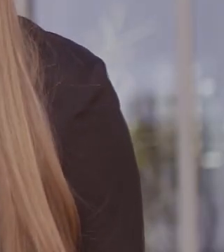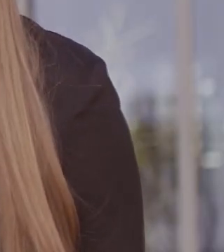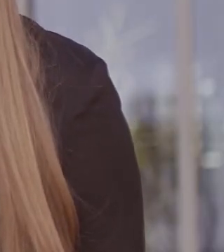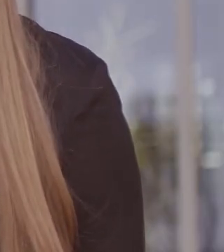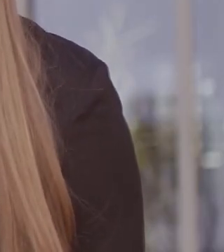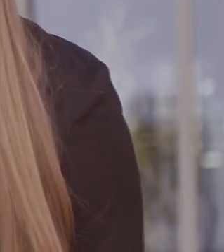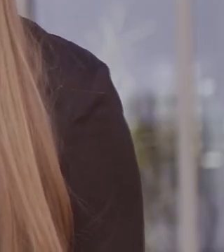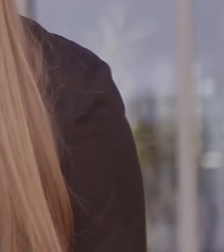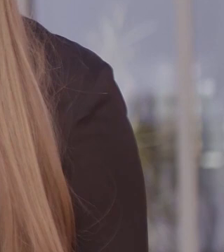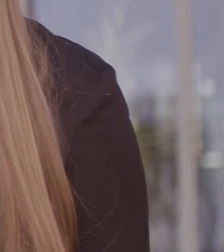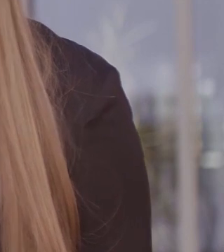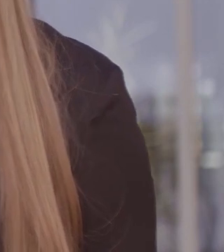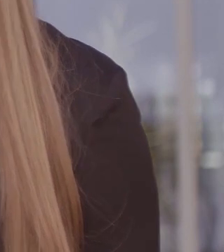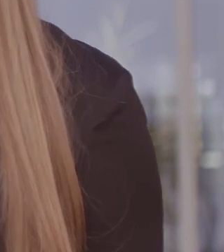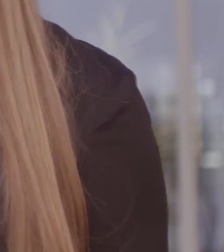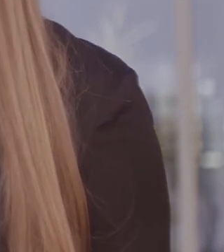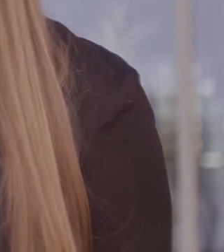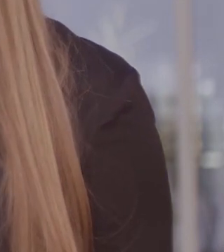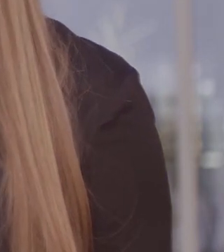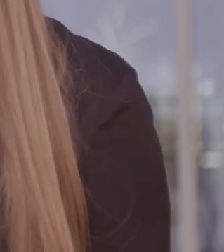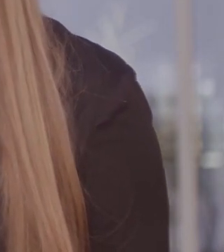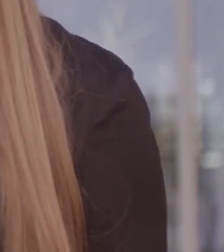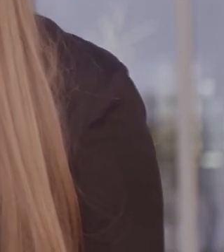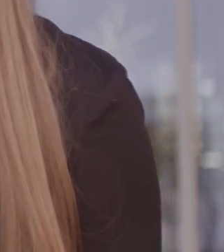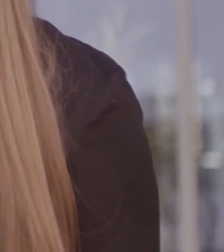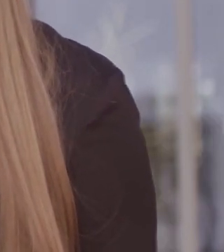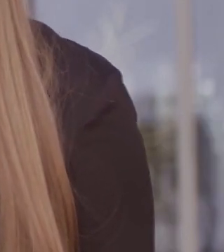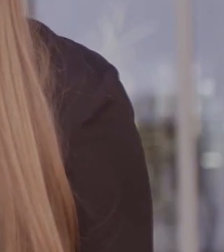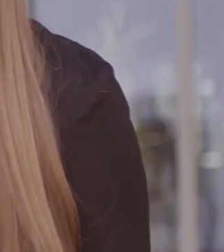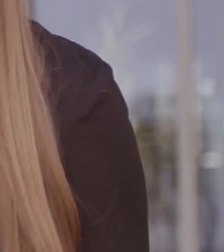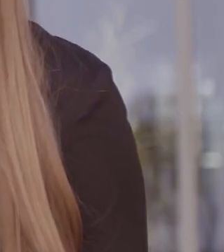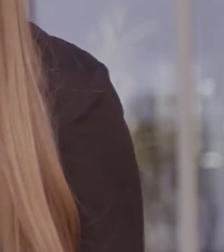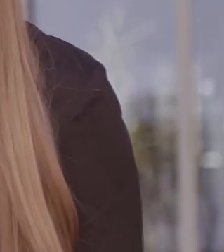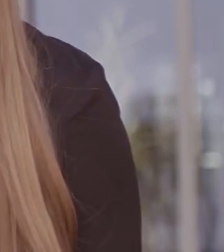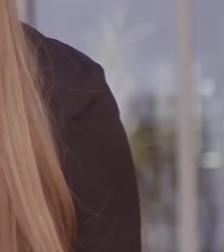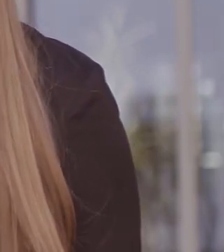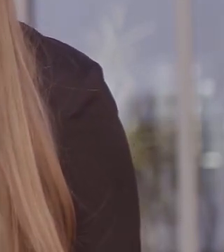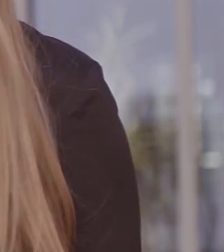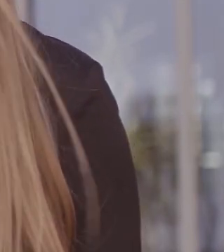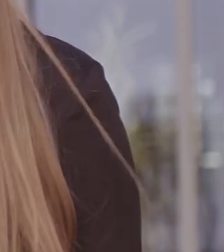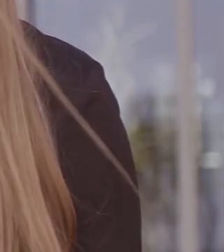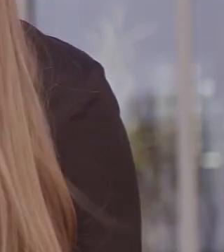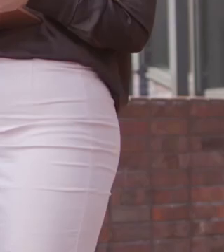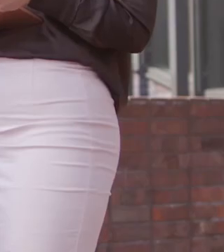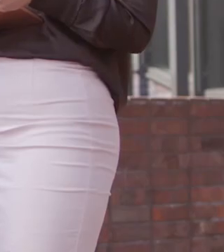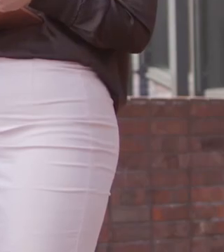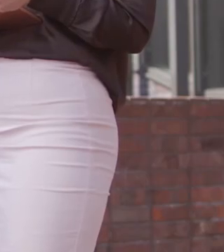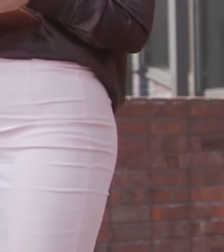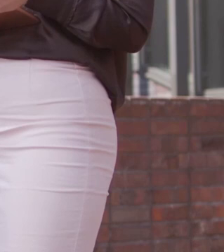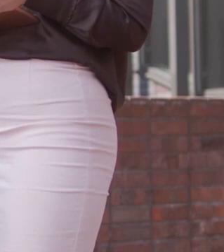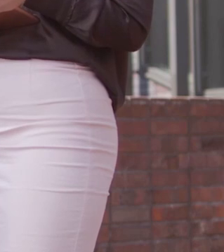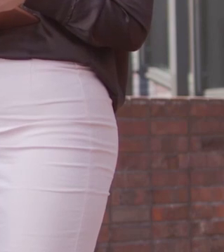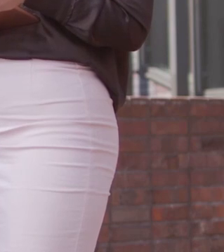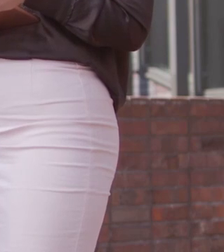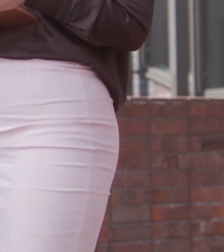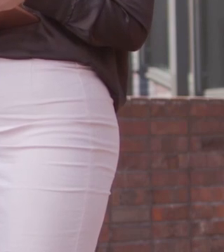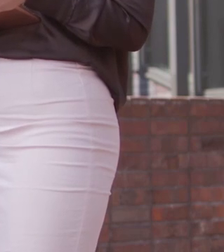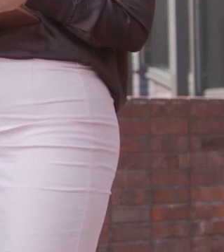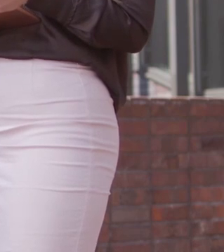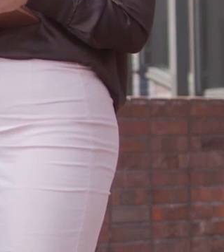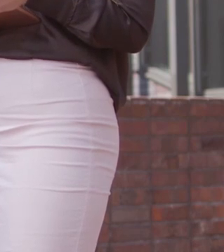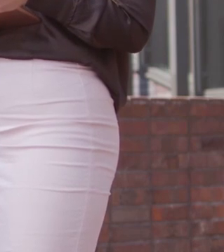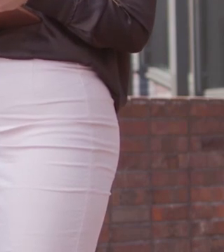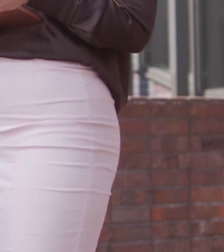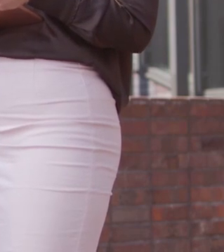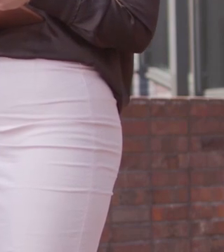zgłoszeniem problemu do samorządu studenckiego studenci mogą walczyć o swoje prawa i na czyje jeszcze wsparcie mogą liczyć? Pamiętajmy, że przede wszystkim, kiedy